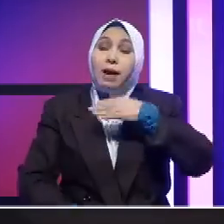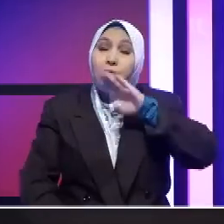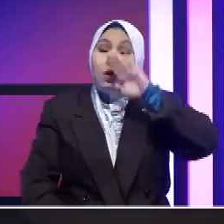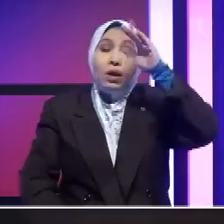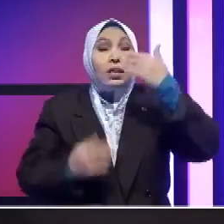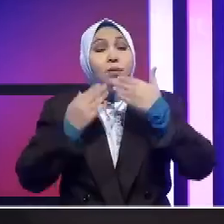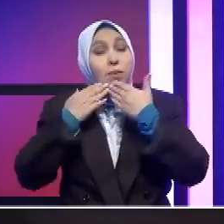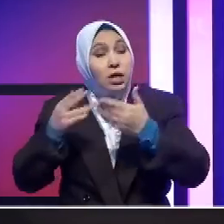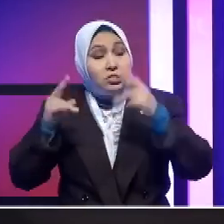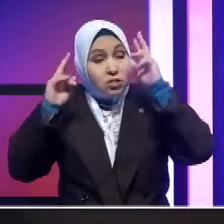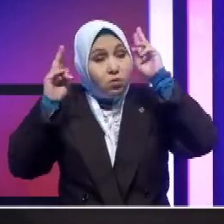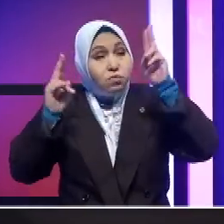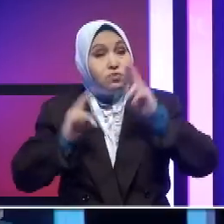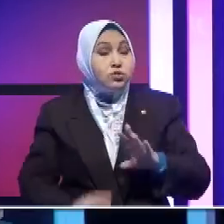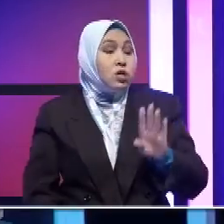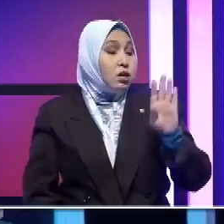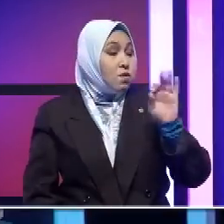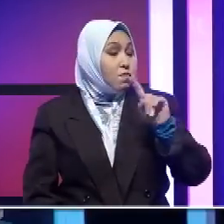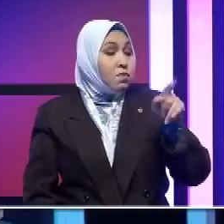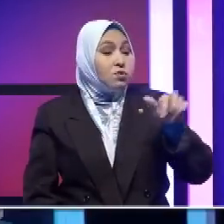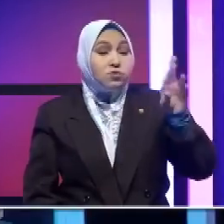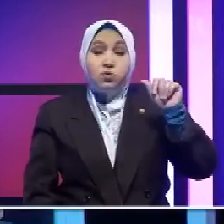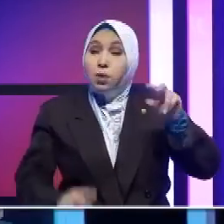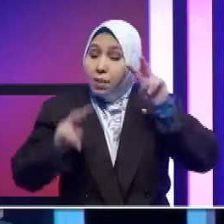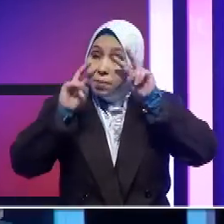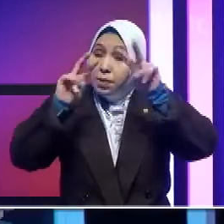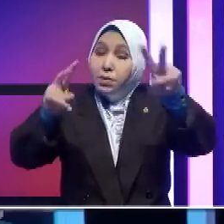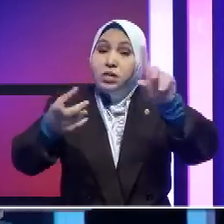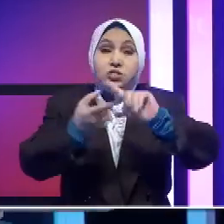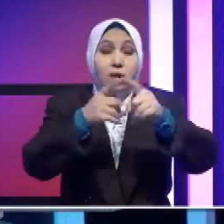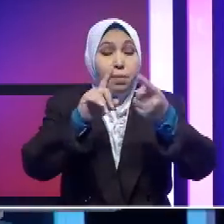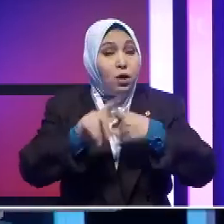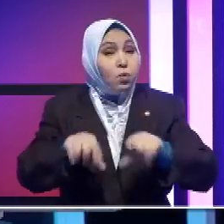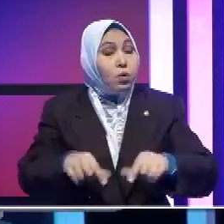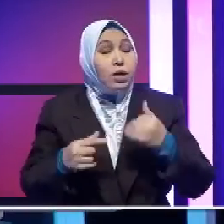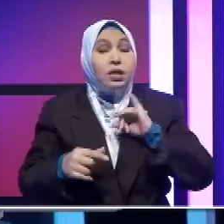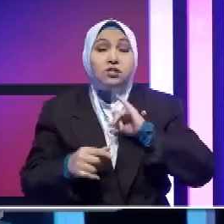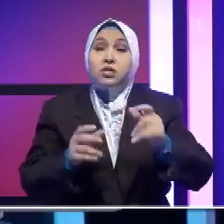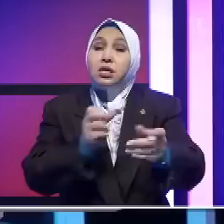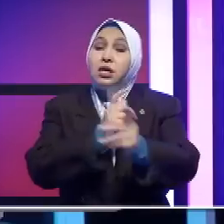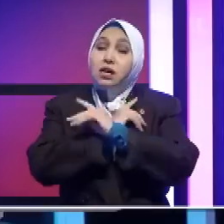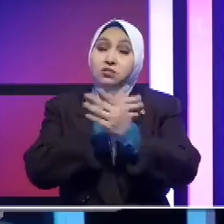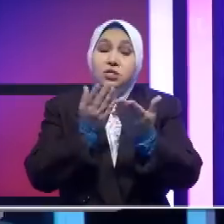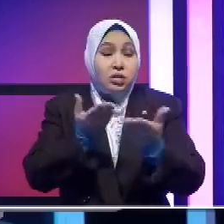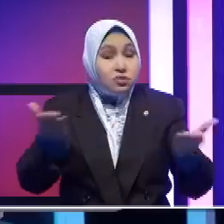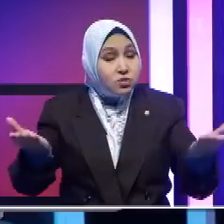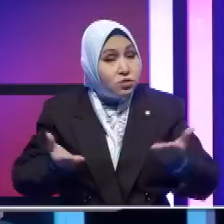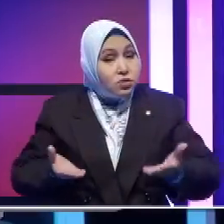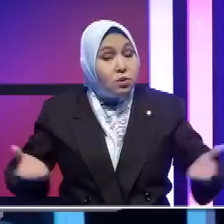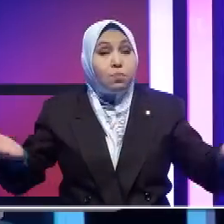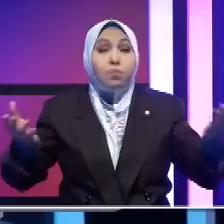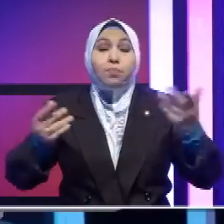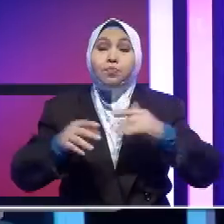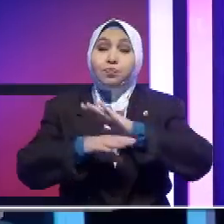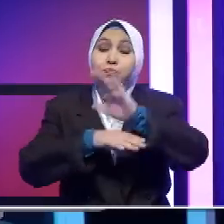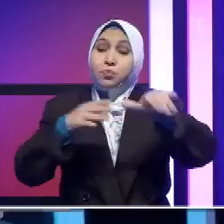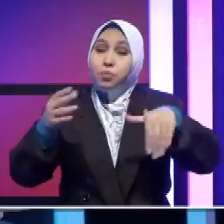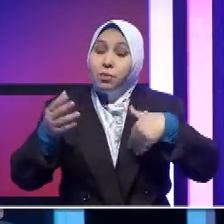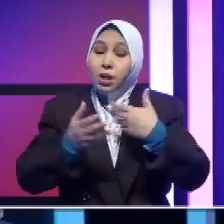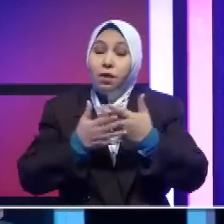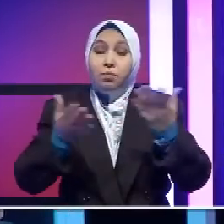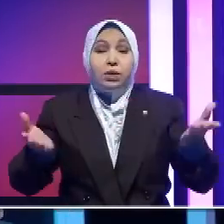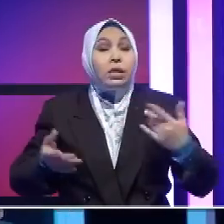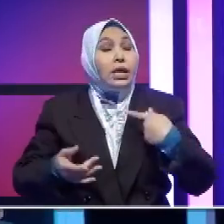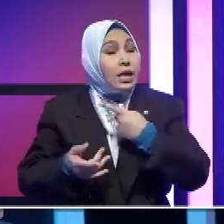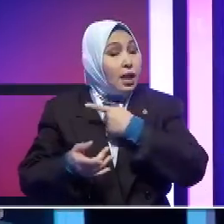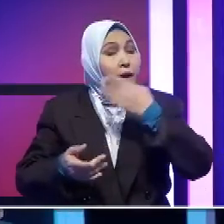kasih Al-Fadhil, Ustaz Tuan Fazrul, penonton-penonton, sahabat-sahabat Al-Quran yang saya kasihi sekalian. Alhamdulillah kita bertemu